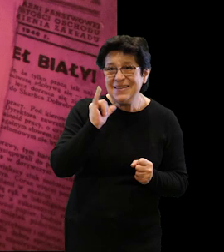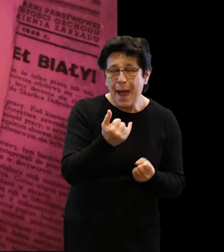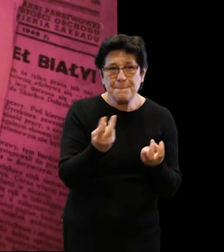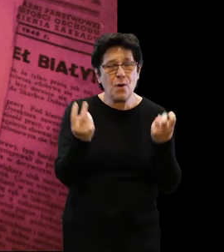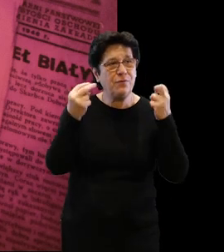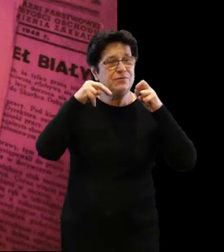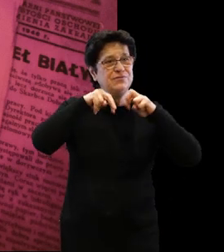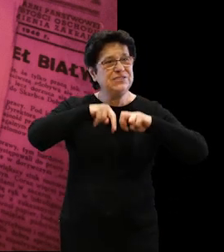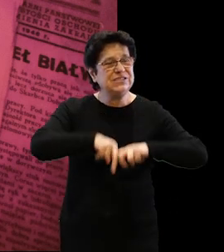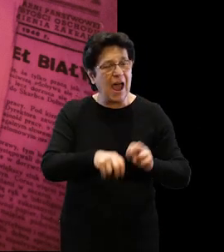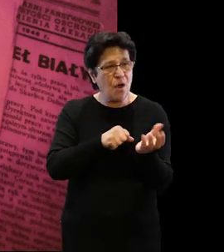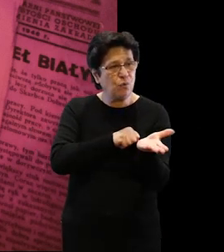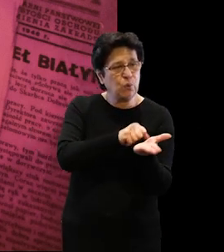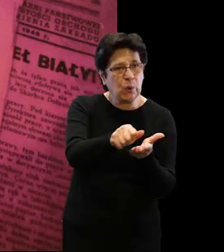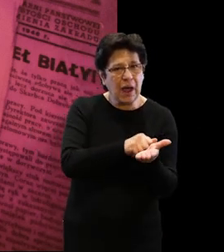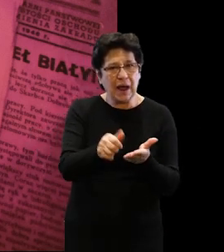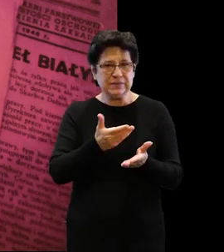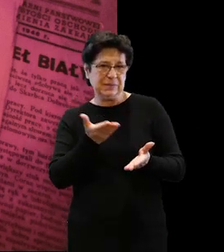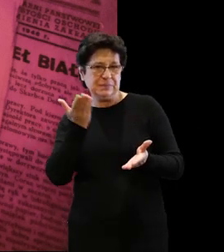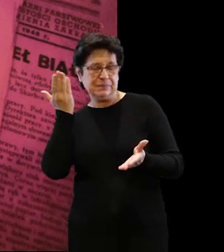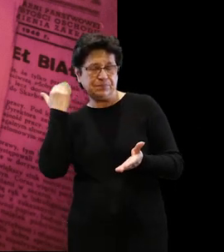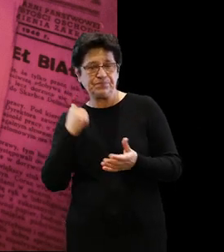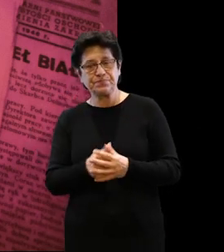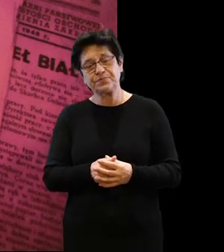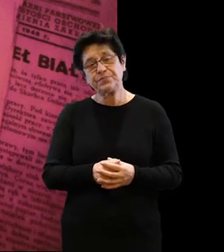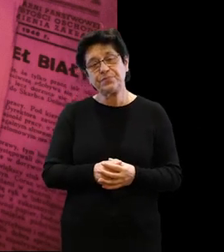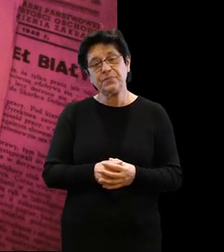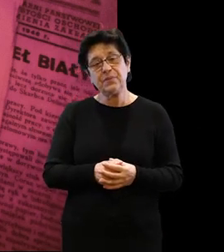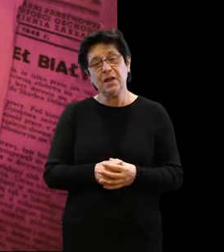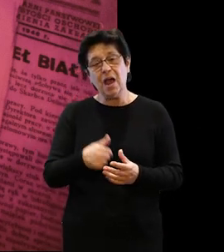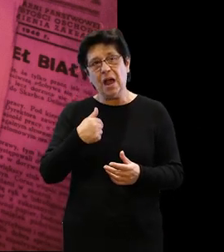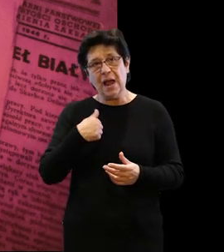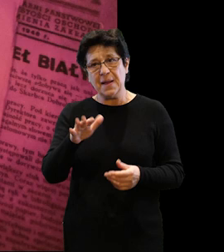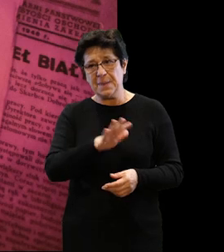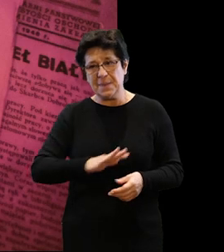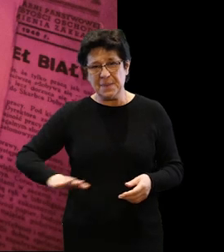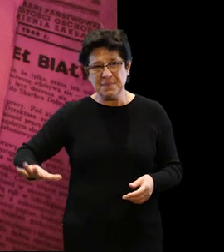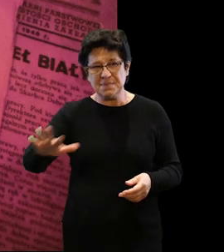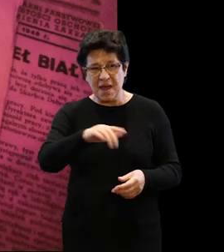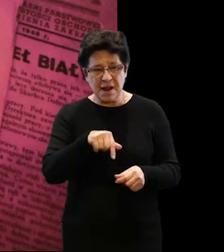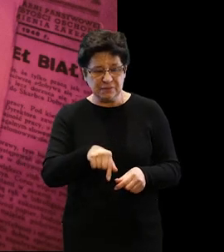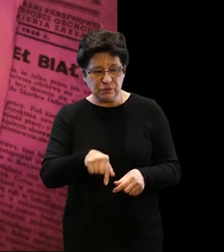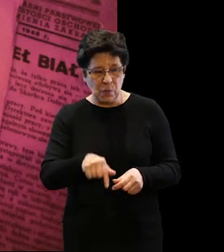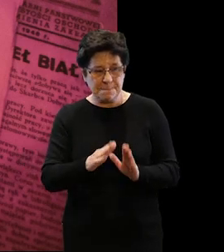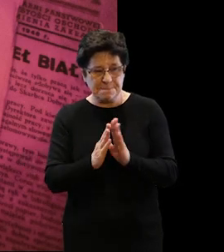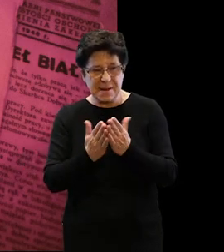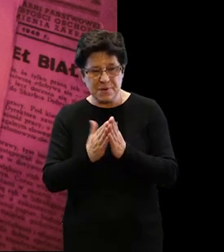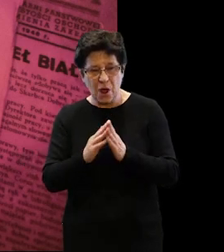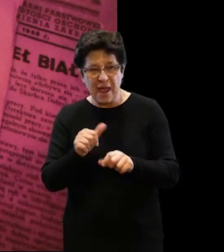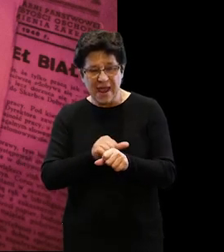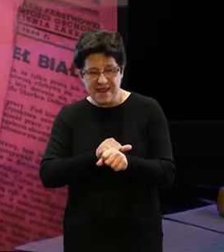powstają dzieła drukarskie Jesteśmy w tej dobrej sytuacji tutaj na terenie tej biblioteki jest taka jest